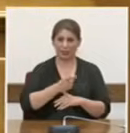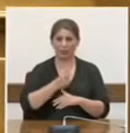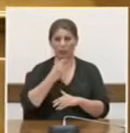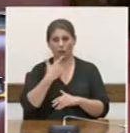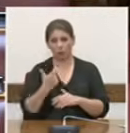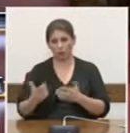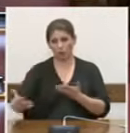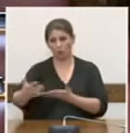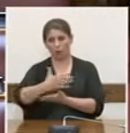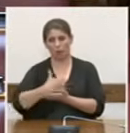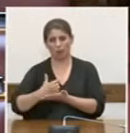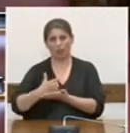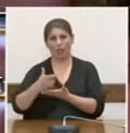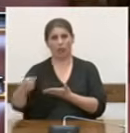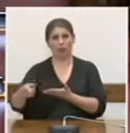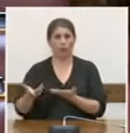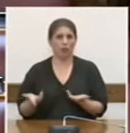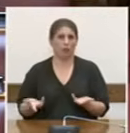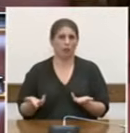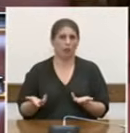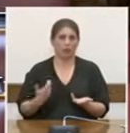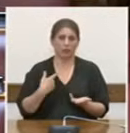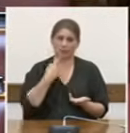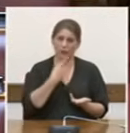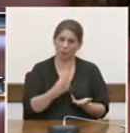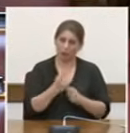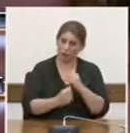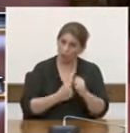τα τεκμήρια? Σας το λέμε χρόνια.